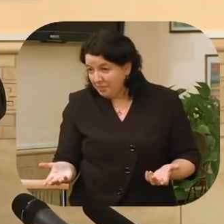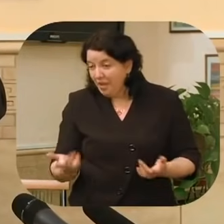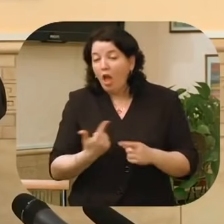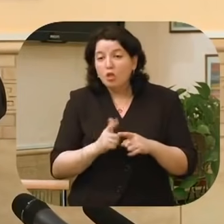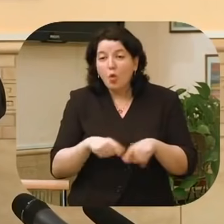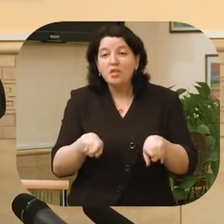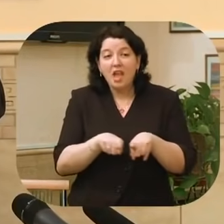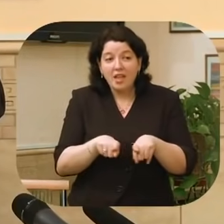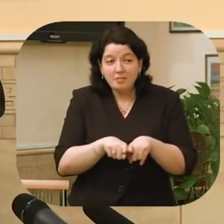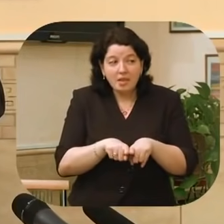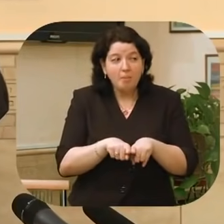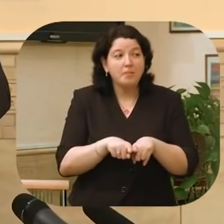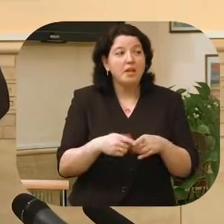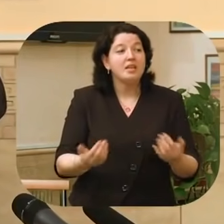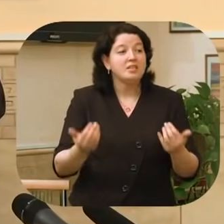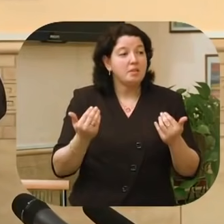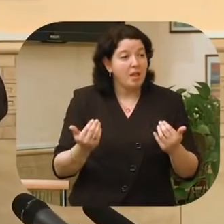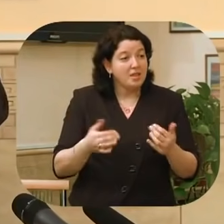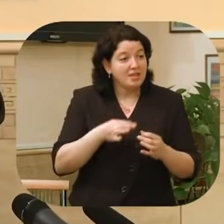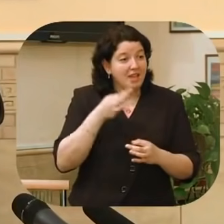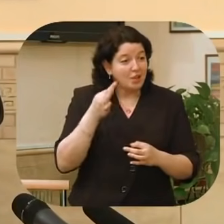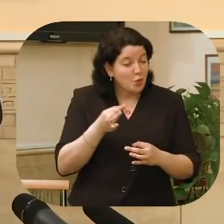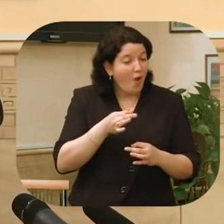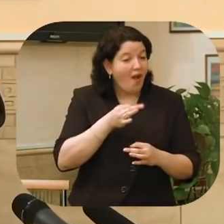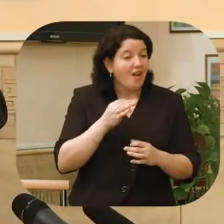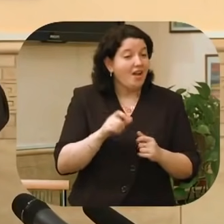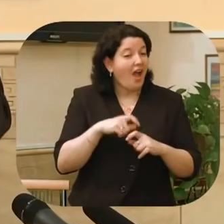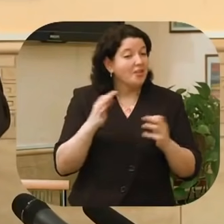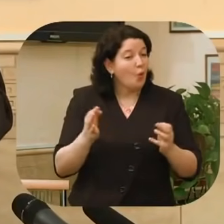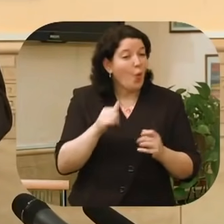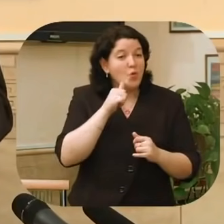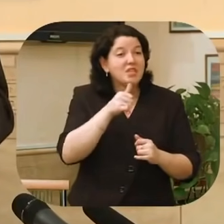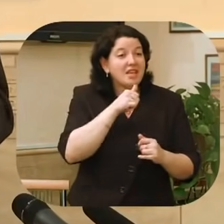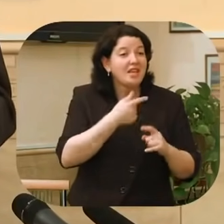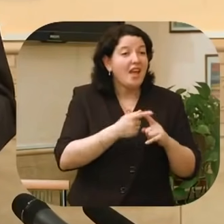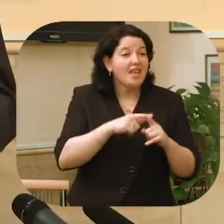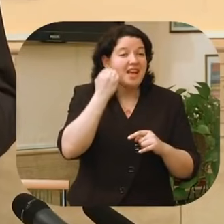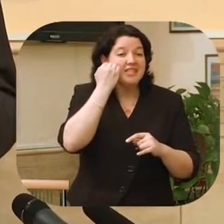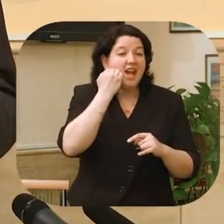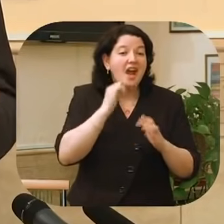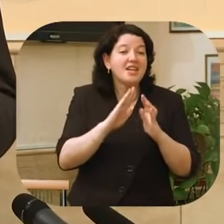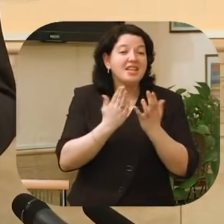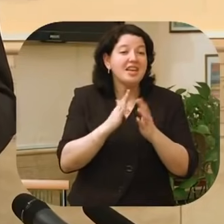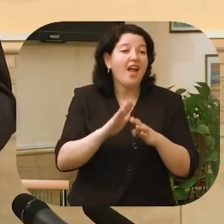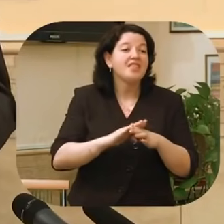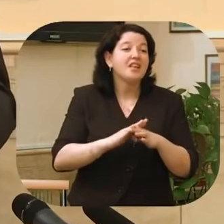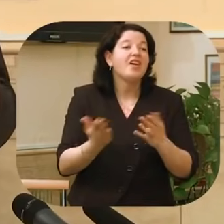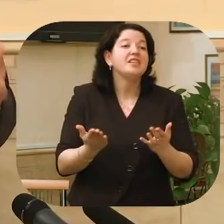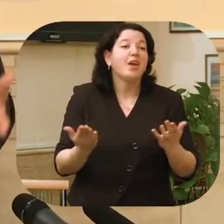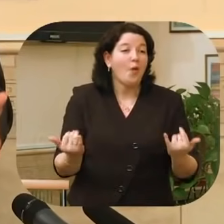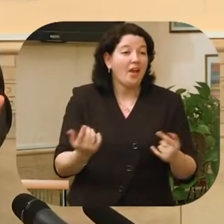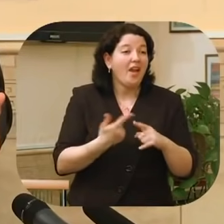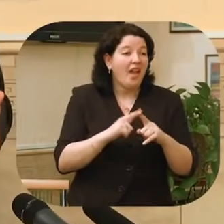есть этим самым, теперь я скажу, открою секрет, что это за книга та старая, на которую я ссылался.